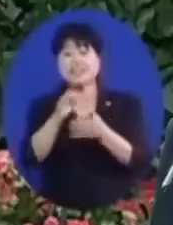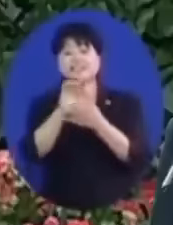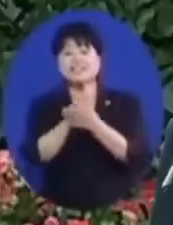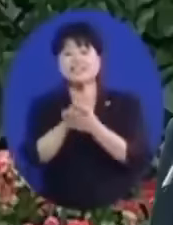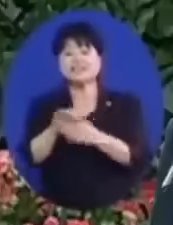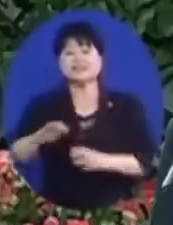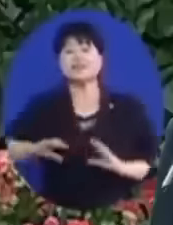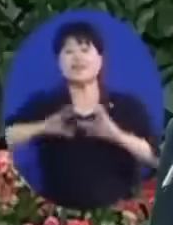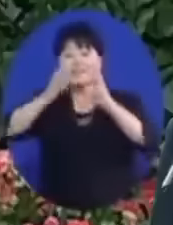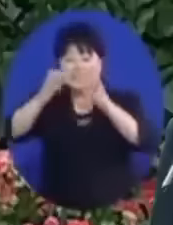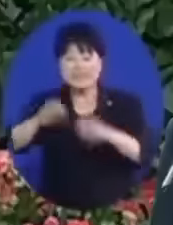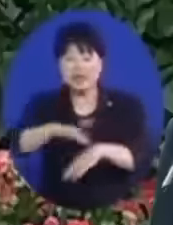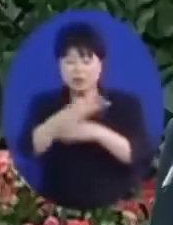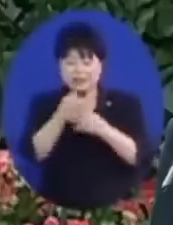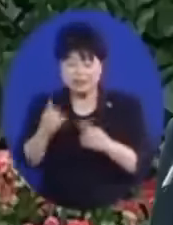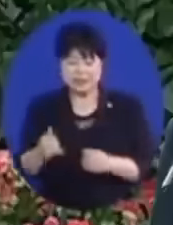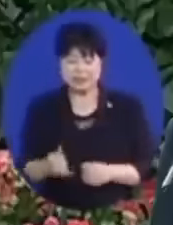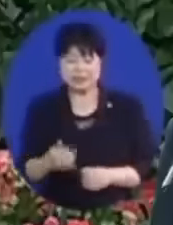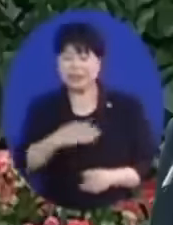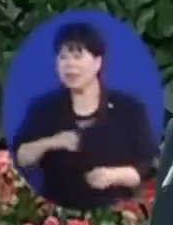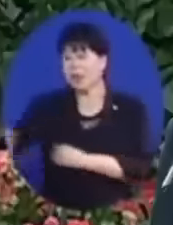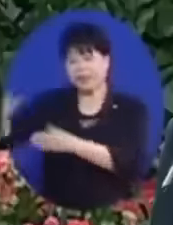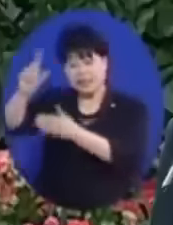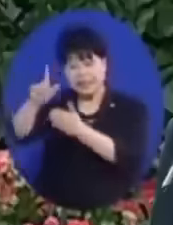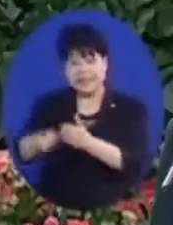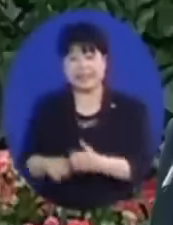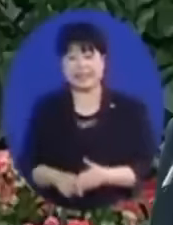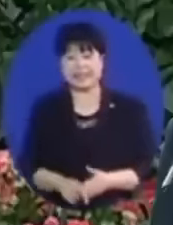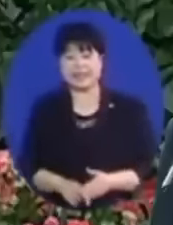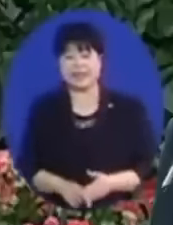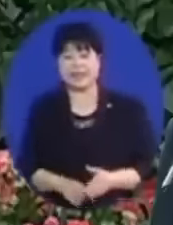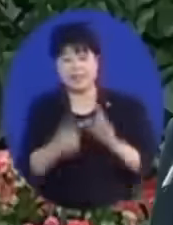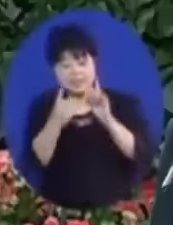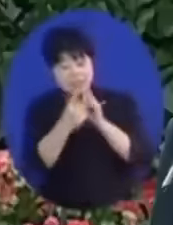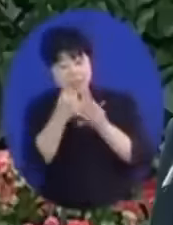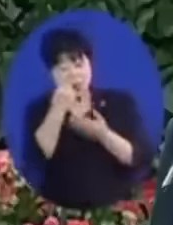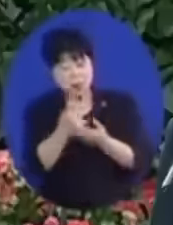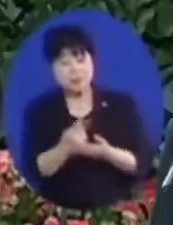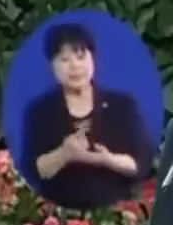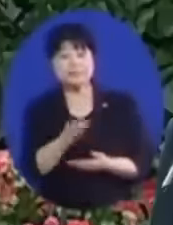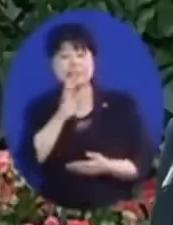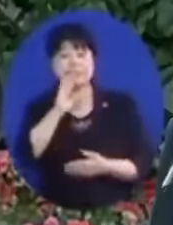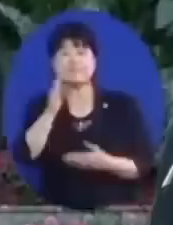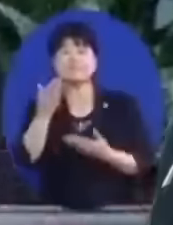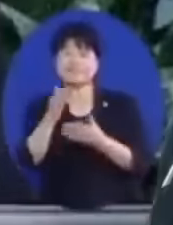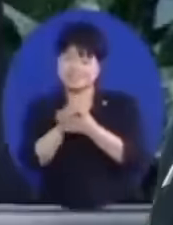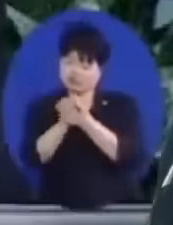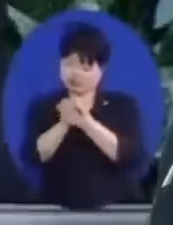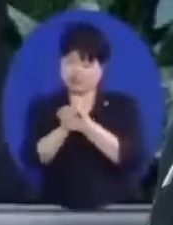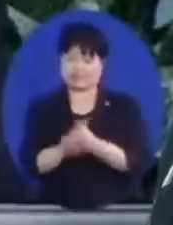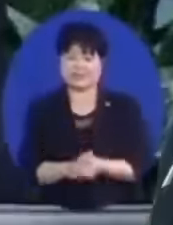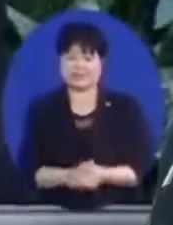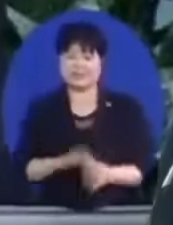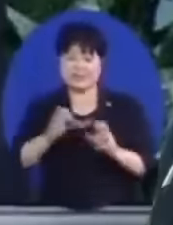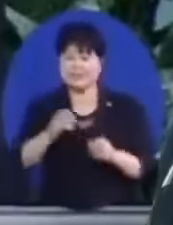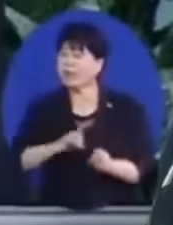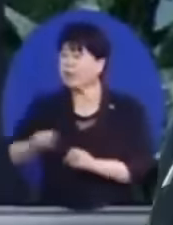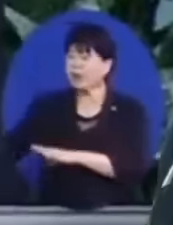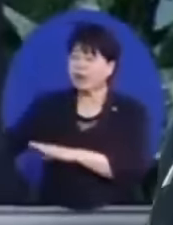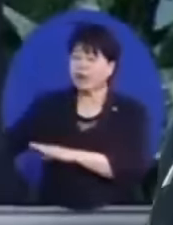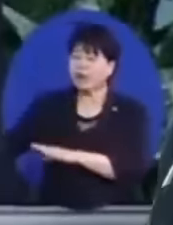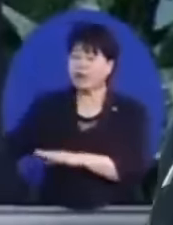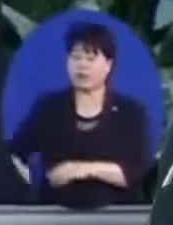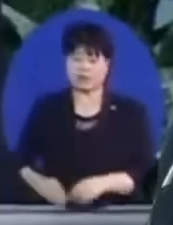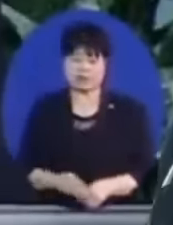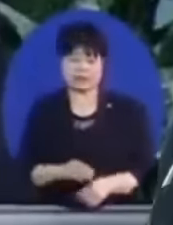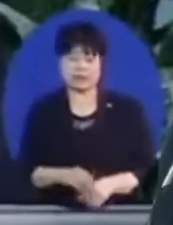친구는 온 세상과 모든 사람이 다 나를 버릴 때 찾아와 주는 사람이다. 참된 친구는 온 세상이 다 날 버리고 등을